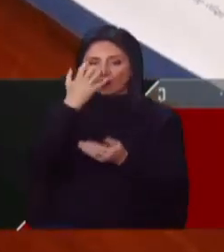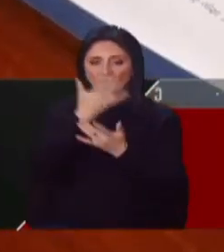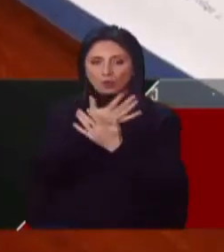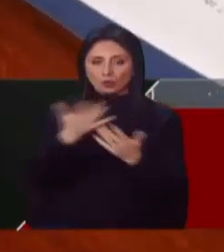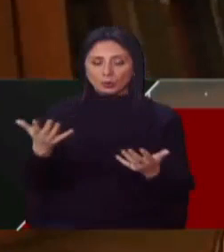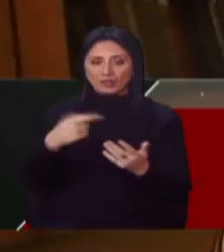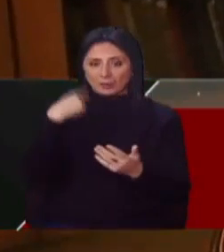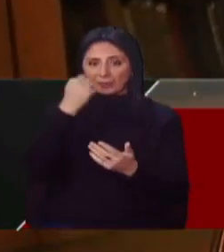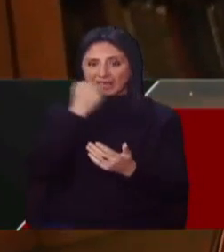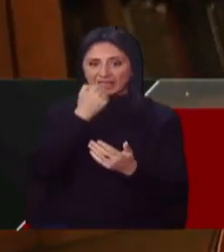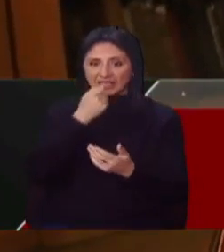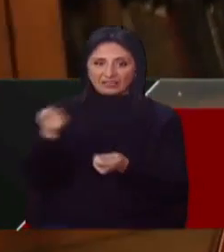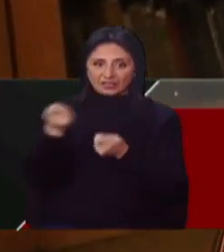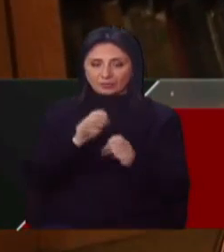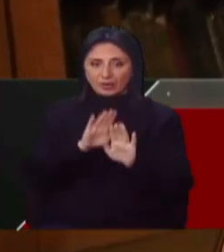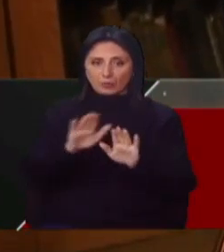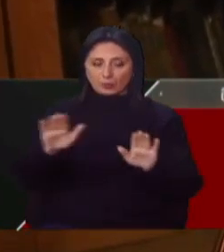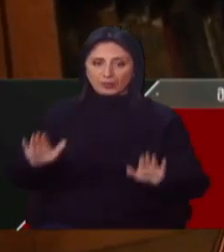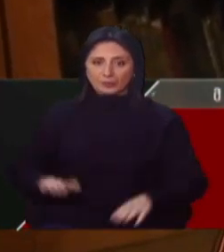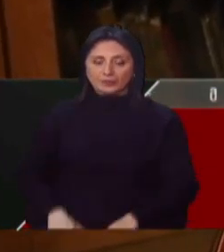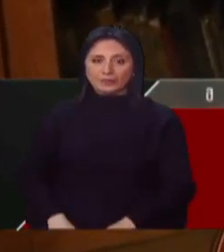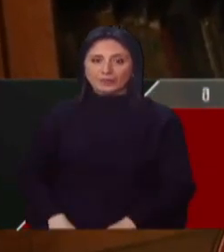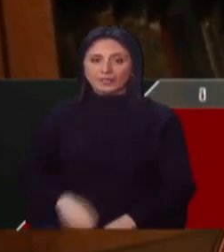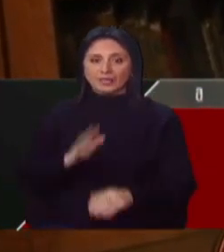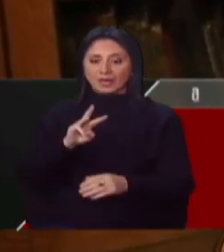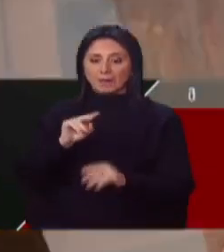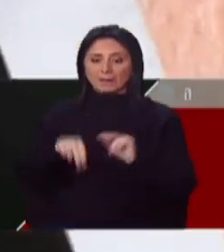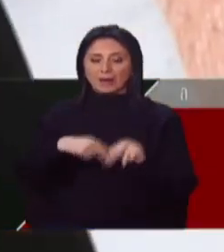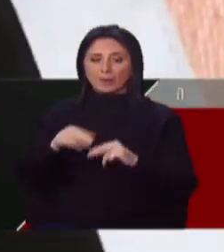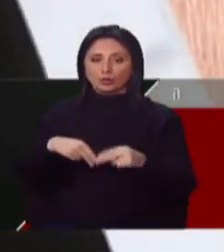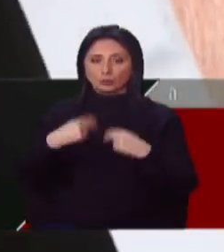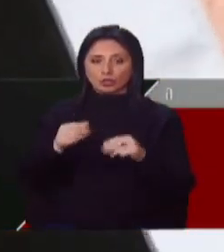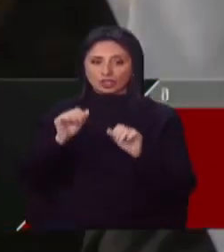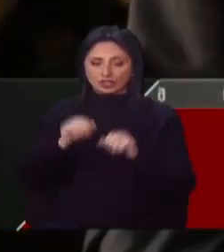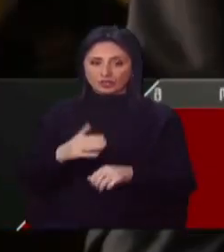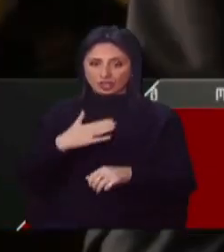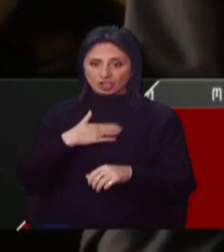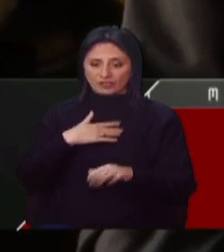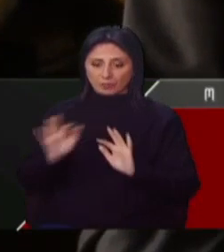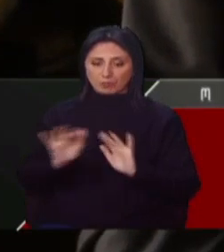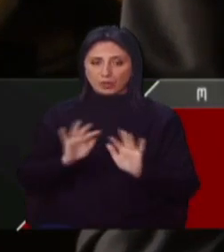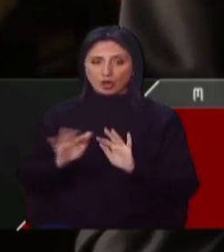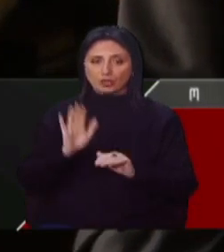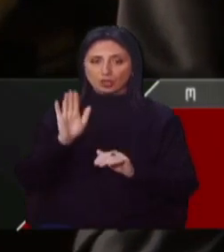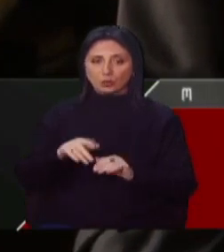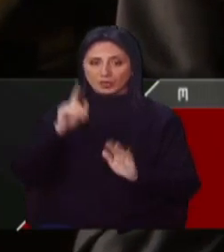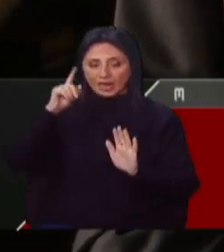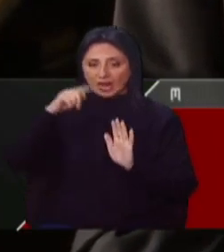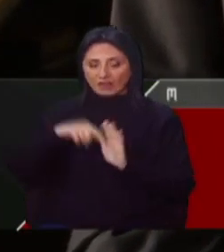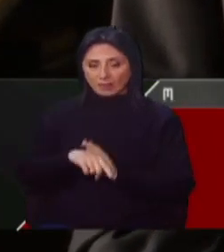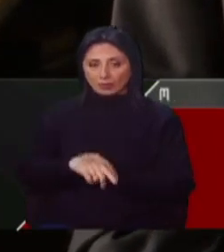და პირადი ნივთები გამოიფინა. Ეს მემორანდუმი მოგვცემ შესაძლებლობა, რომ ჩვენ ეს პროცესი უფრო